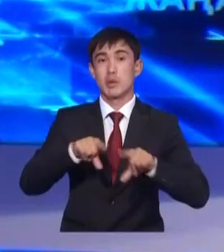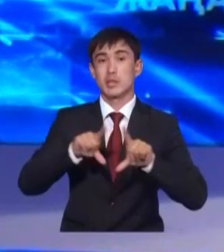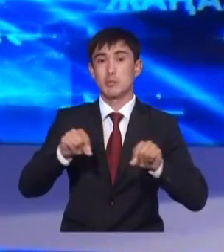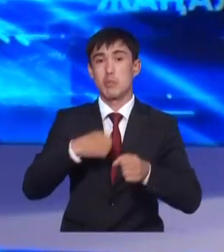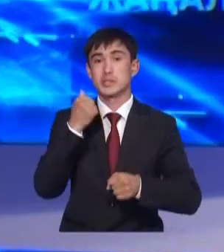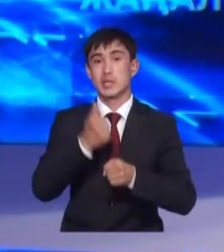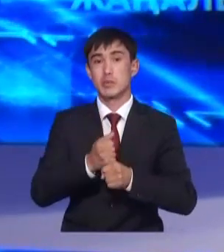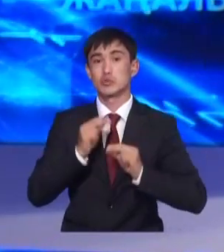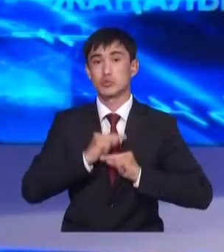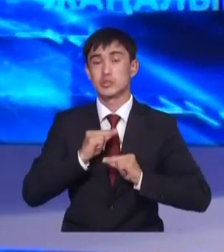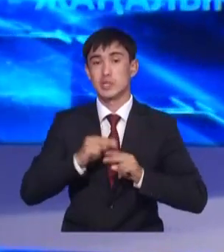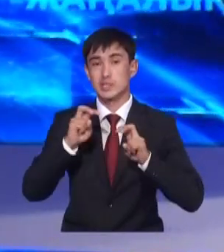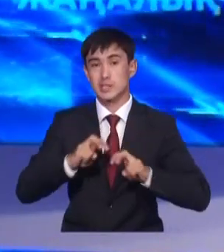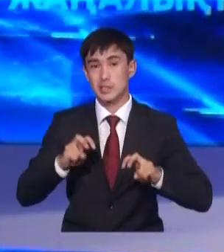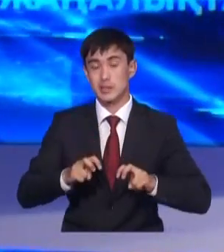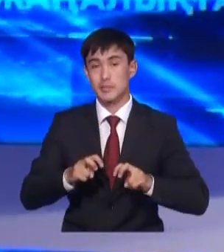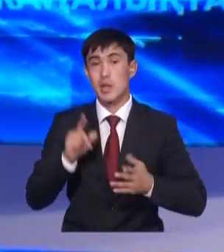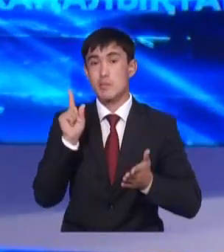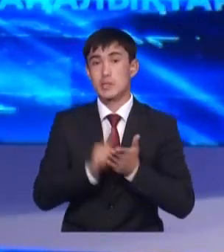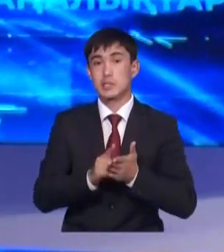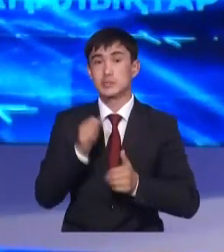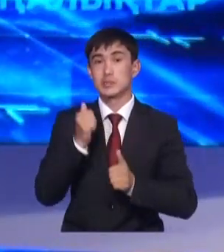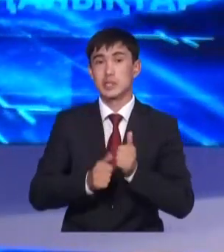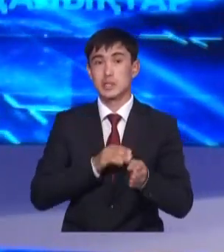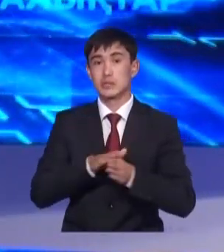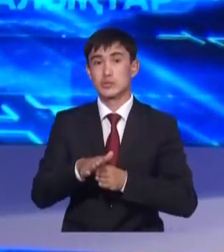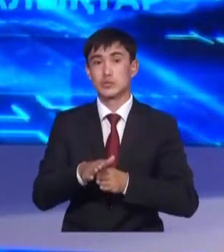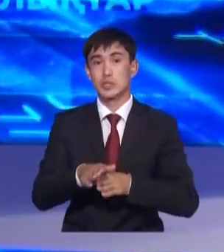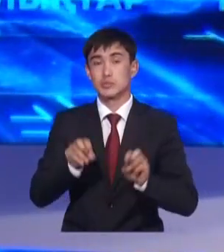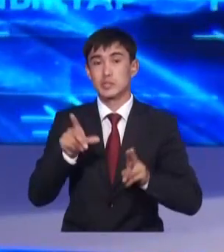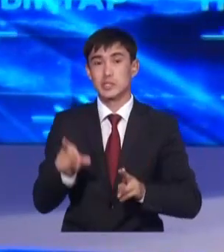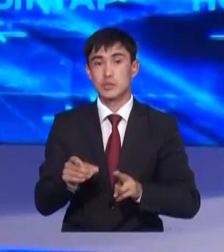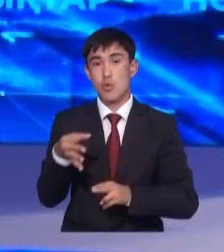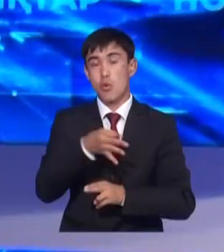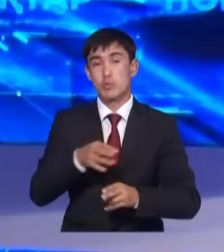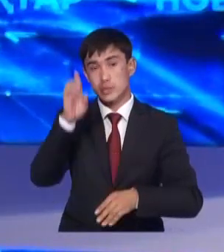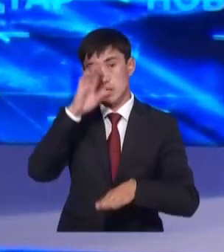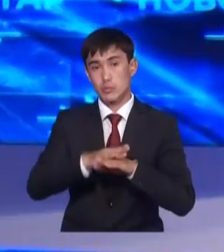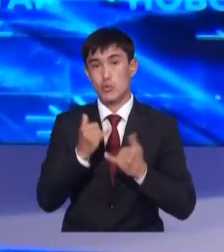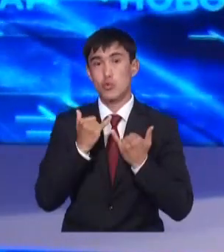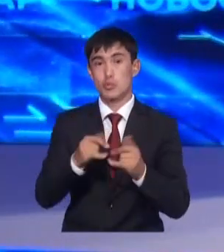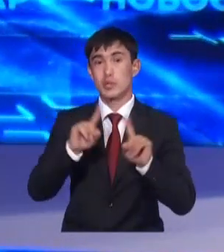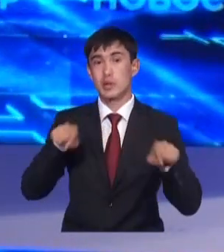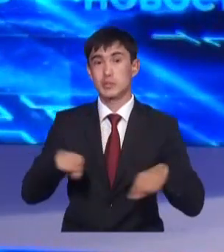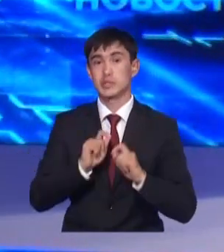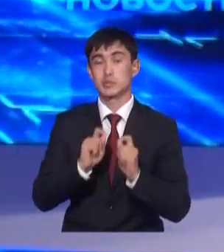пен басқармалардың жұмысы сараланды. Міндетін мінсіз атқарып жүрген сала мамандарына облыс әкімінің құрмет